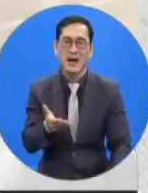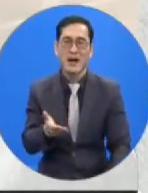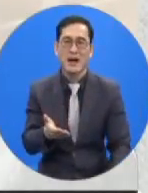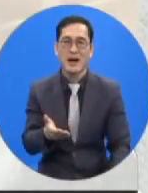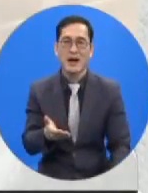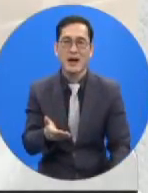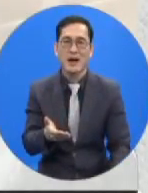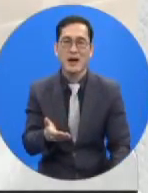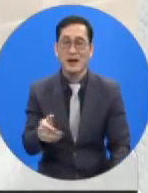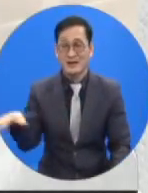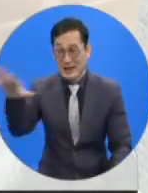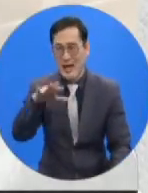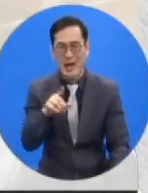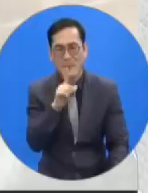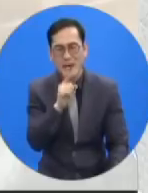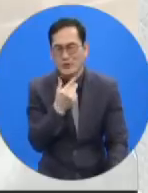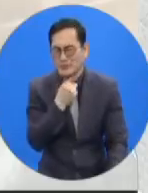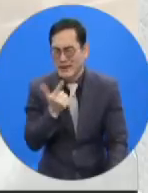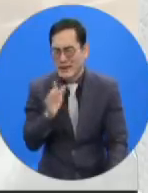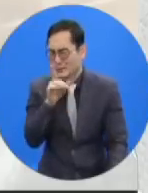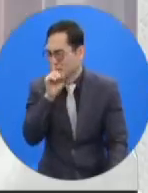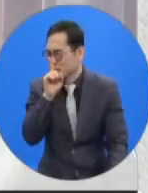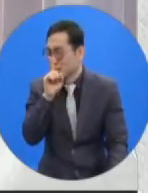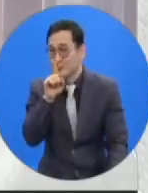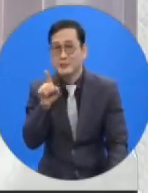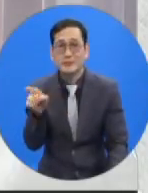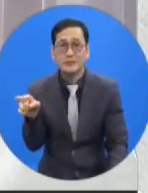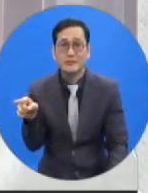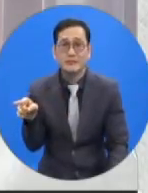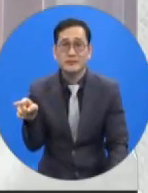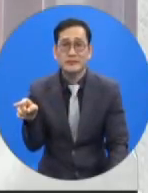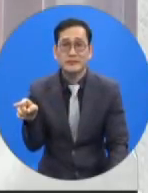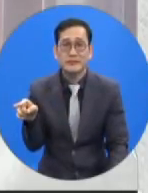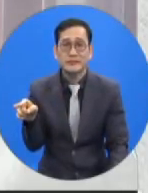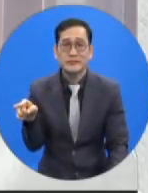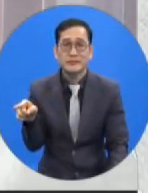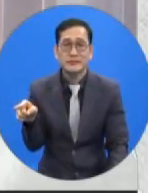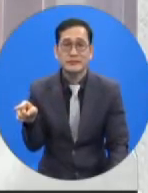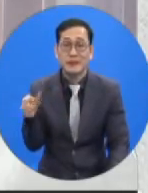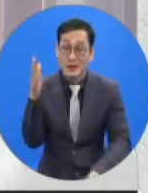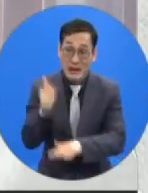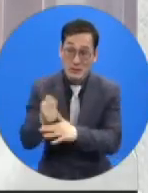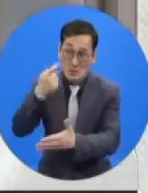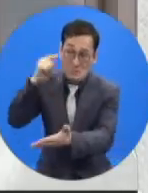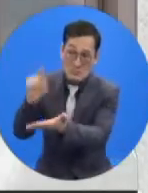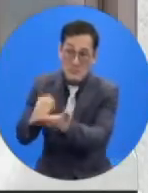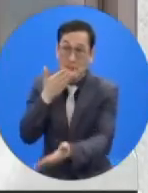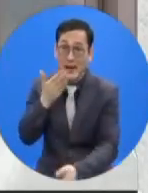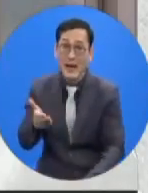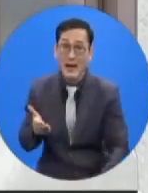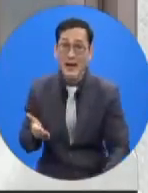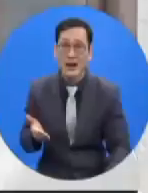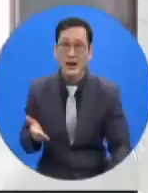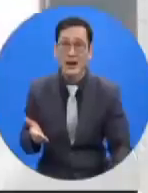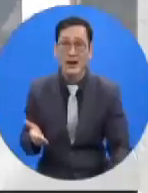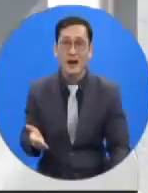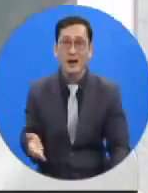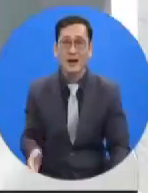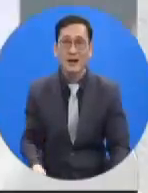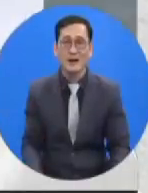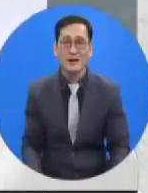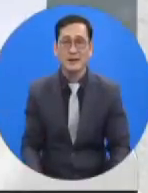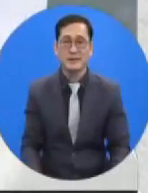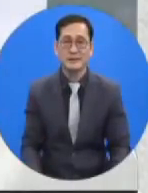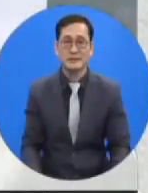싶은 사람이 아무도 없지 않겠습니까? 공교롭게 드러날 수가 있기 때문에 이 시기에는 좀 가시지 않았으면 하는 게